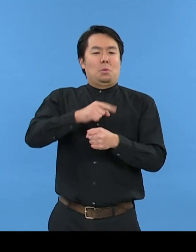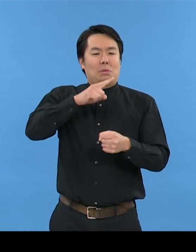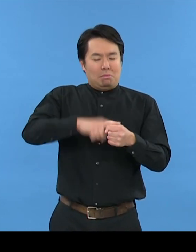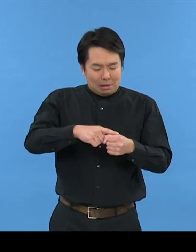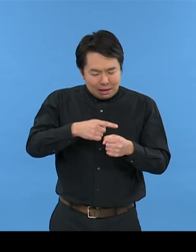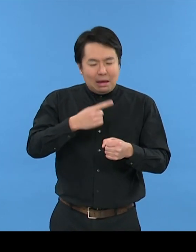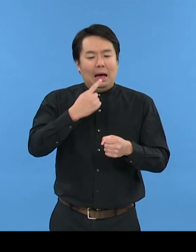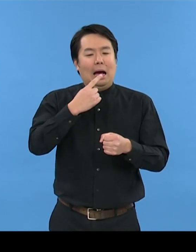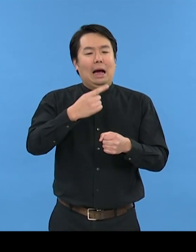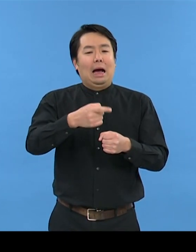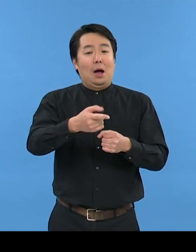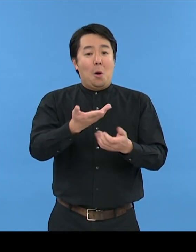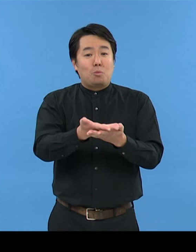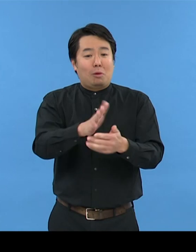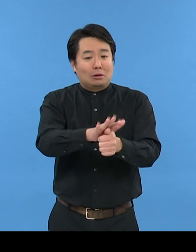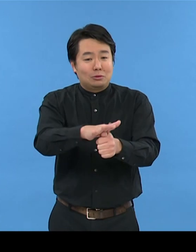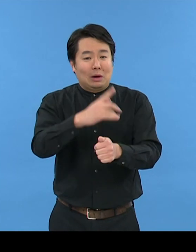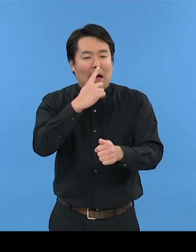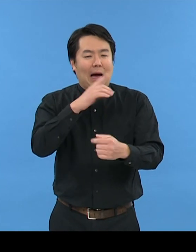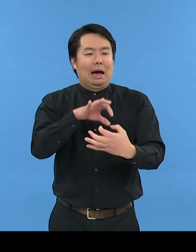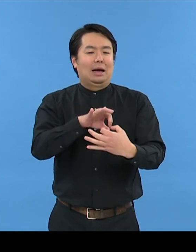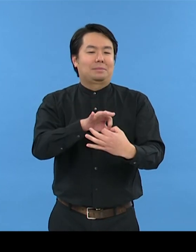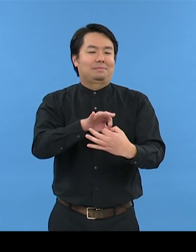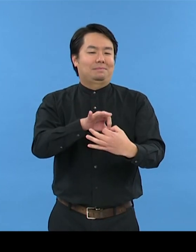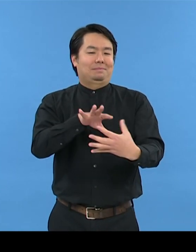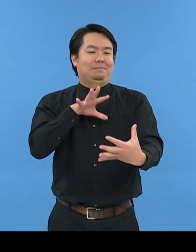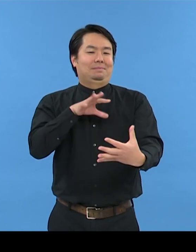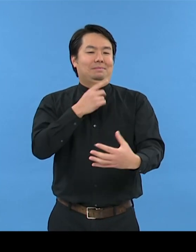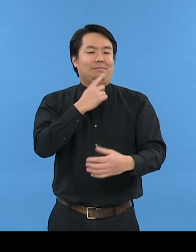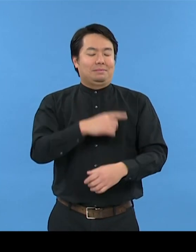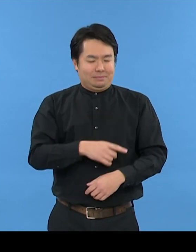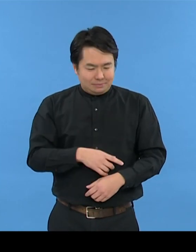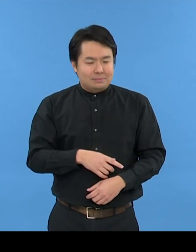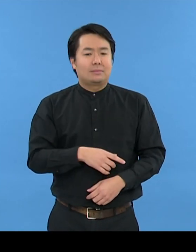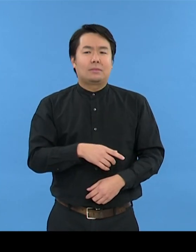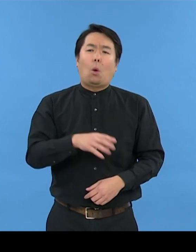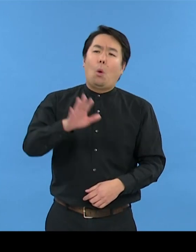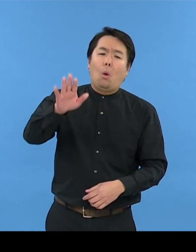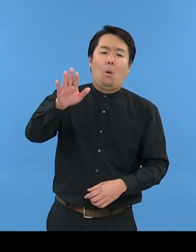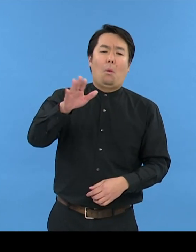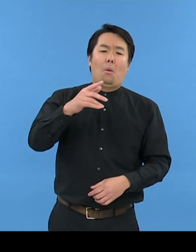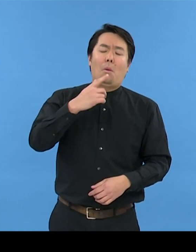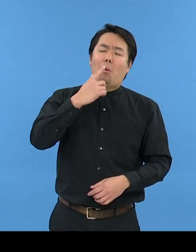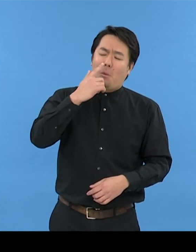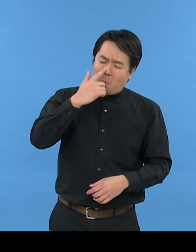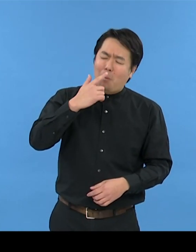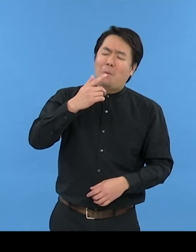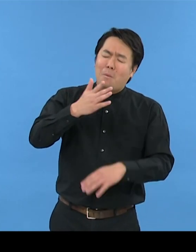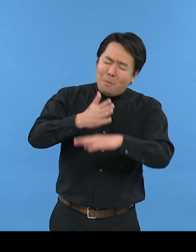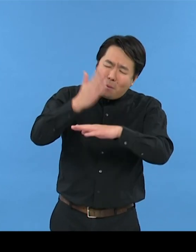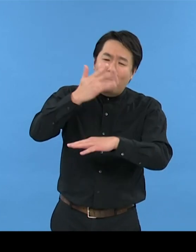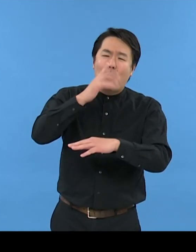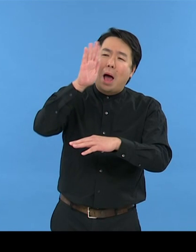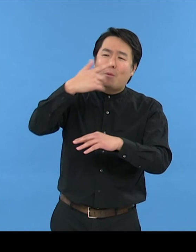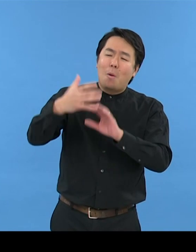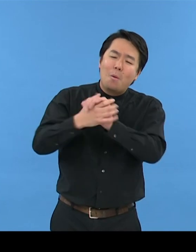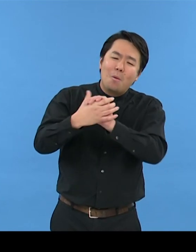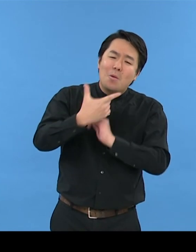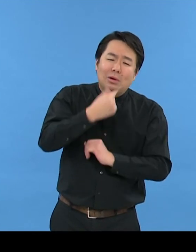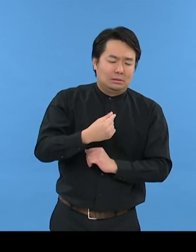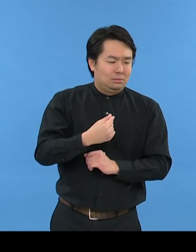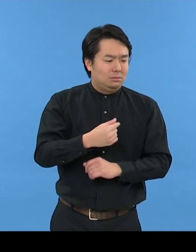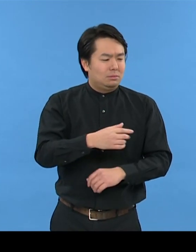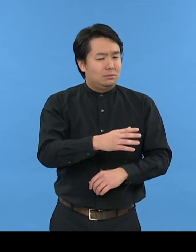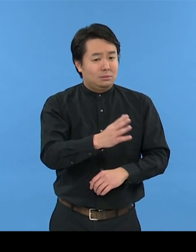ある意味で別れさせていただきましたよこれからも友達でいてくれよ悪い